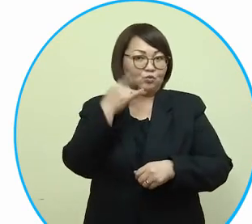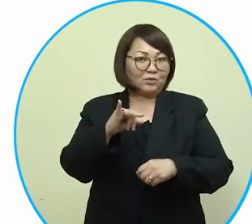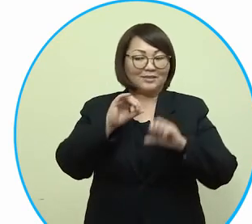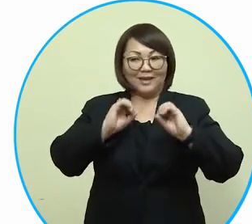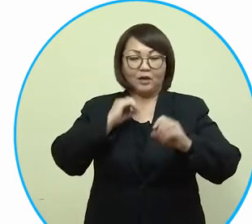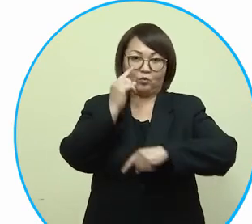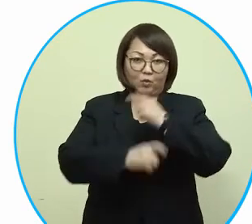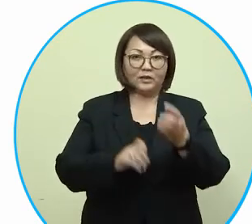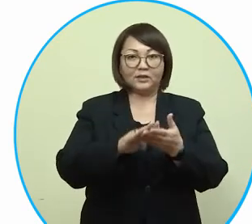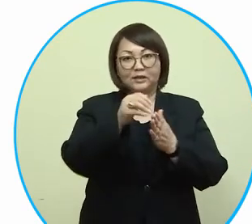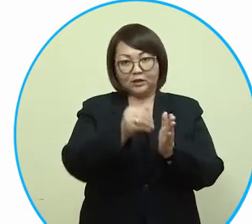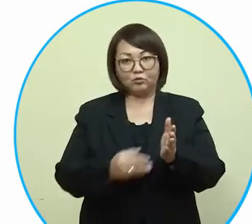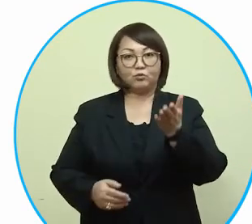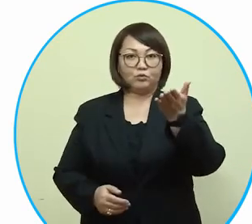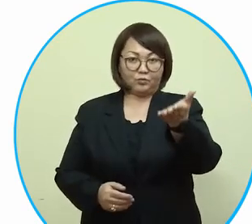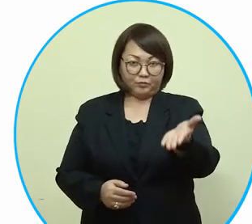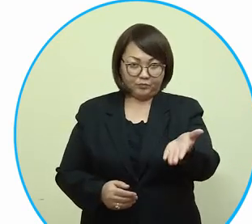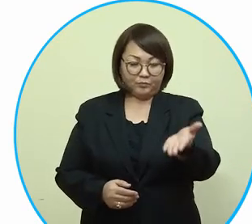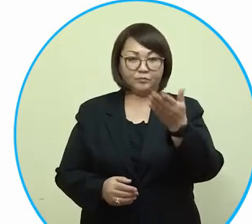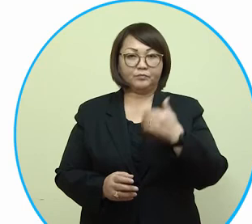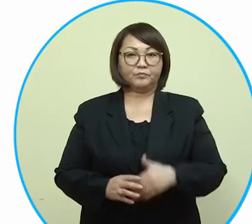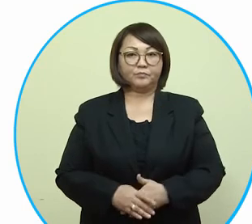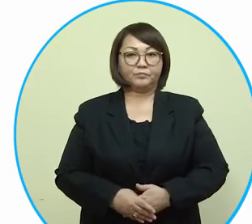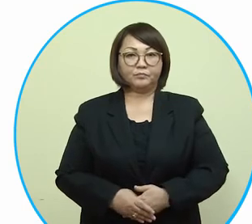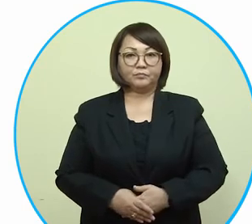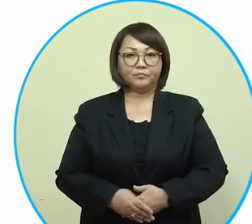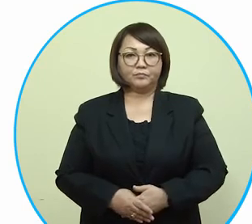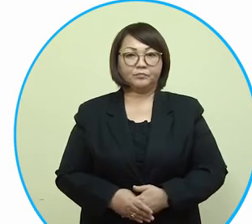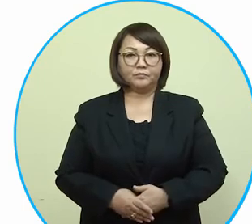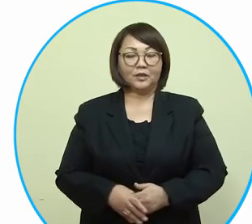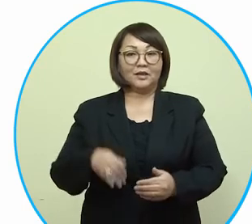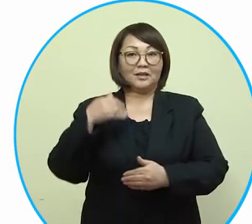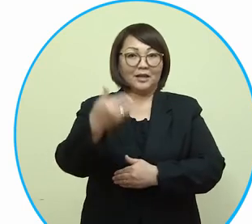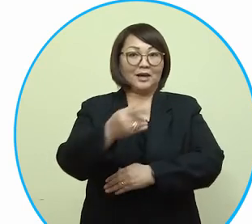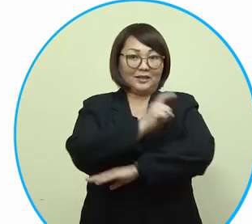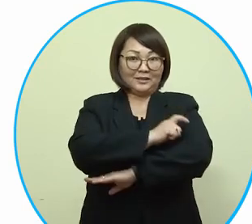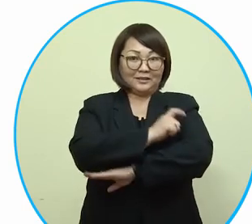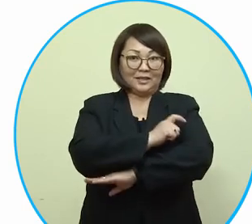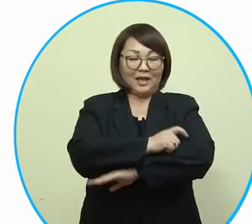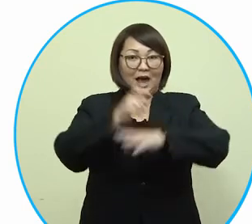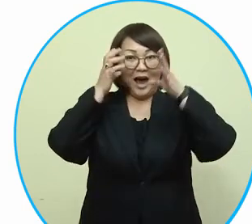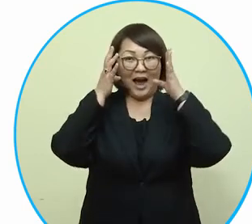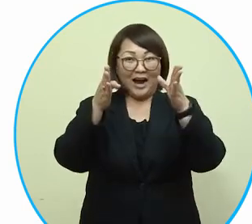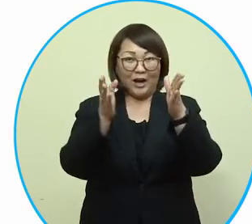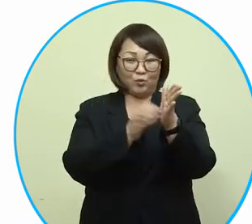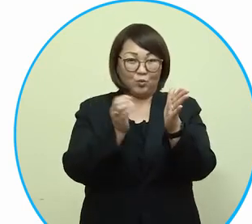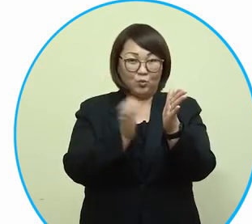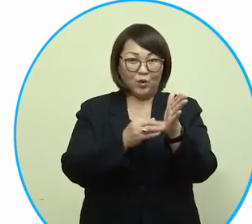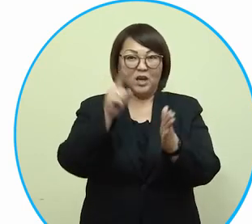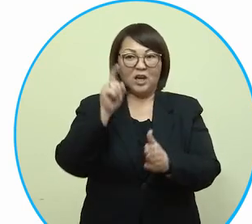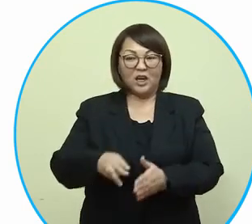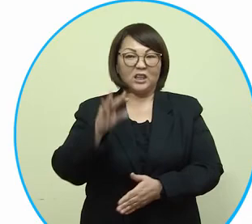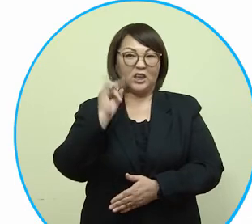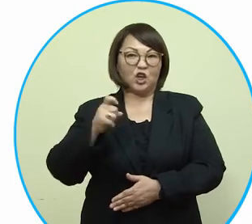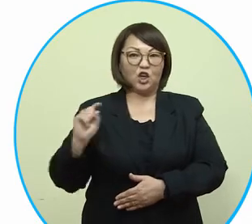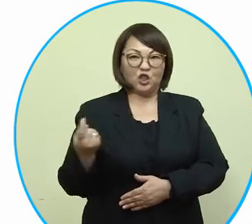аргачиллийн талааар манай суроғаш жоохшуас та бүхінд хэшчээл пилтгэн ганалцуулна. Дараагын хэшчээл нолохоор анхааралд